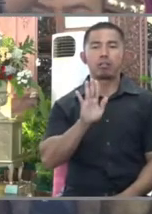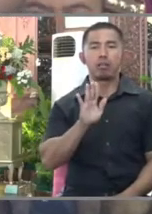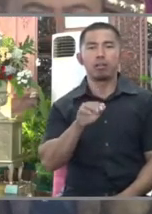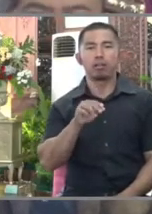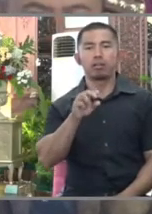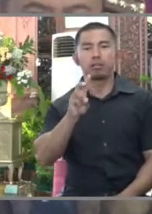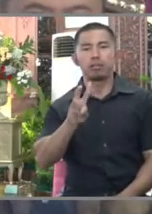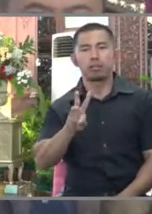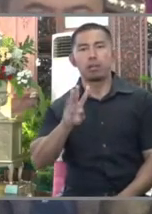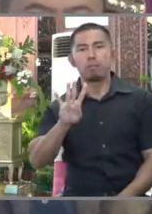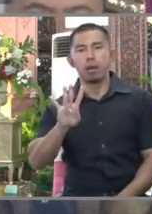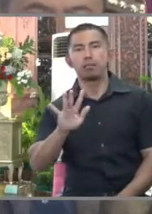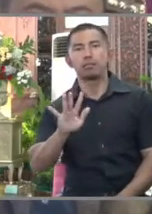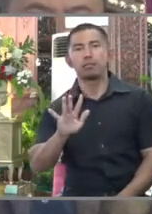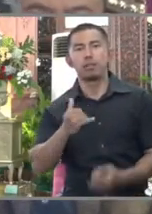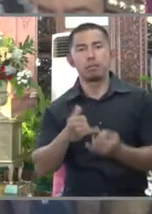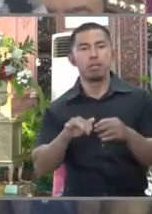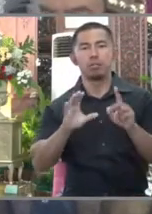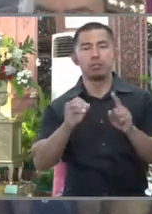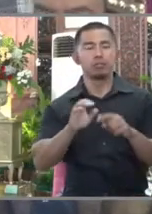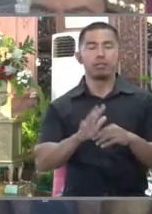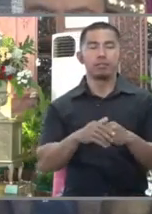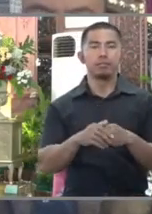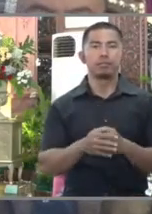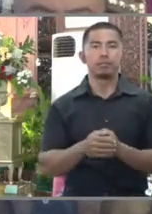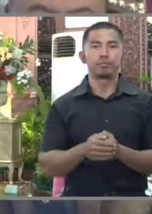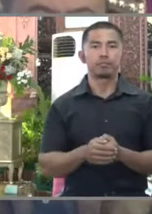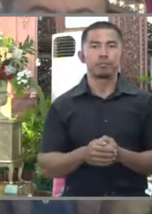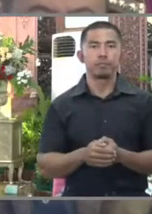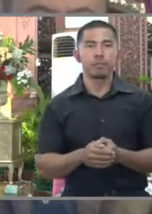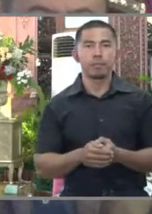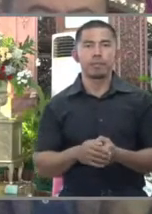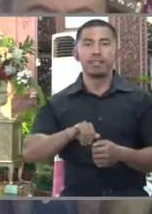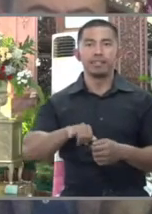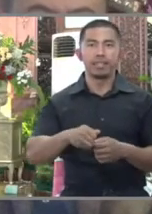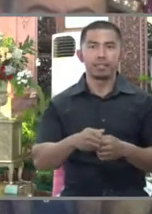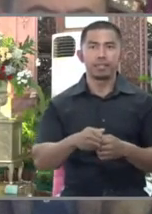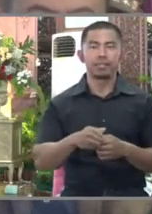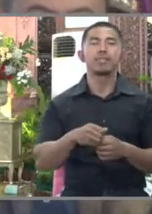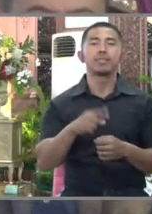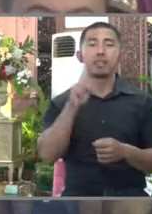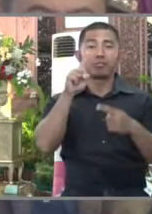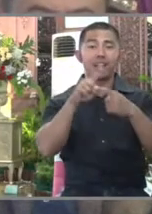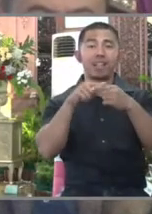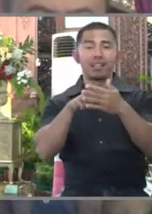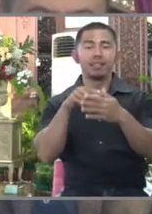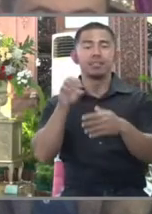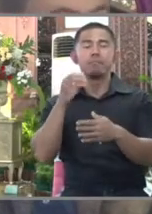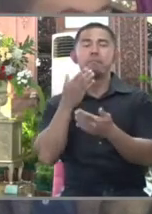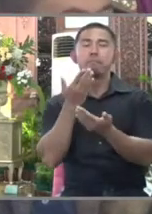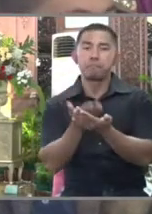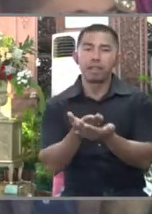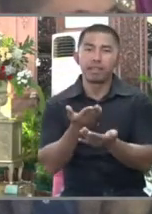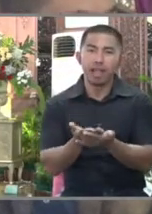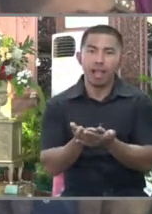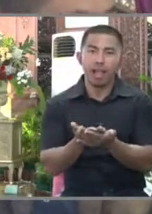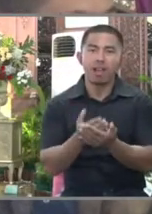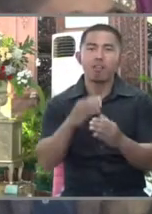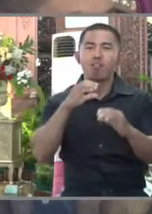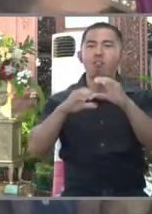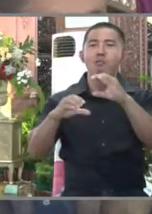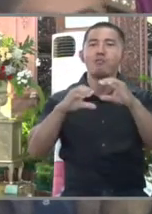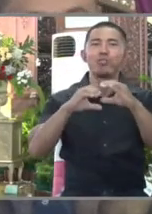4 larinya ke dapel 10, enggak ada. Ya. Jadi sekali lagi kami mohon